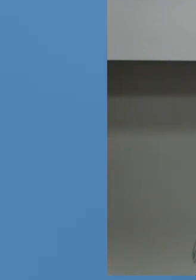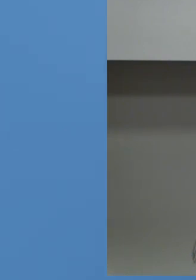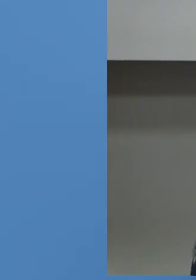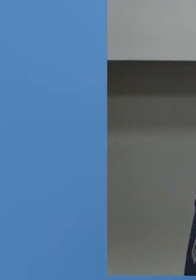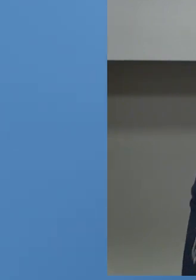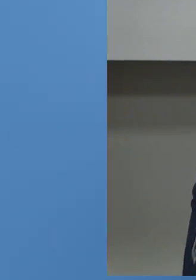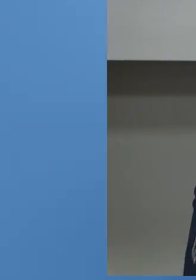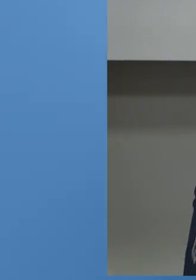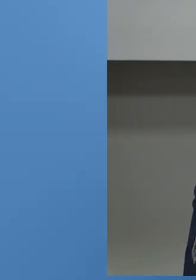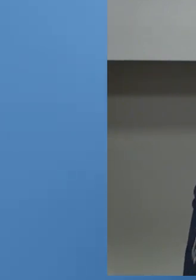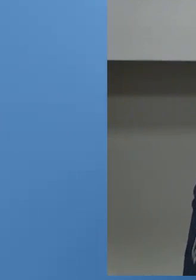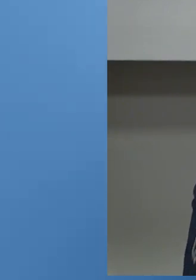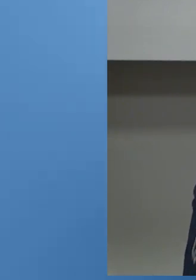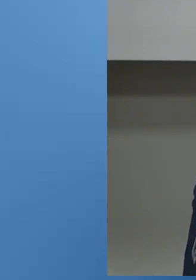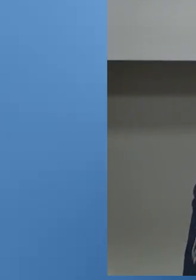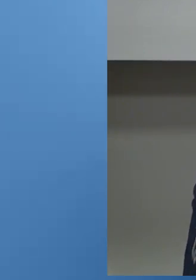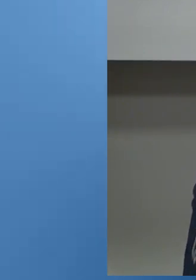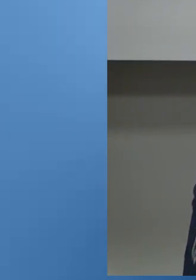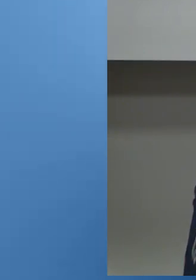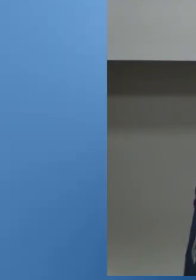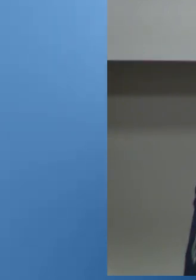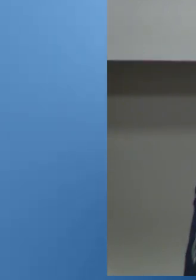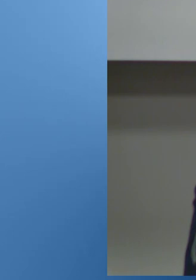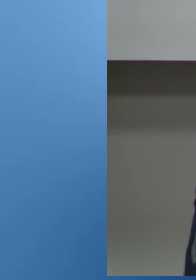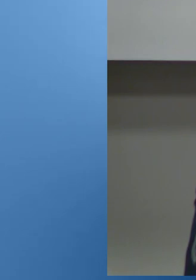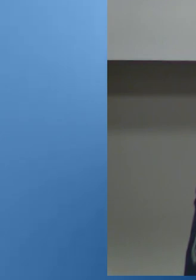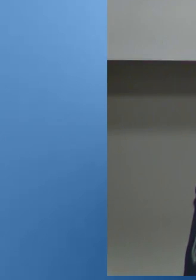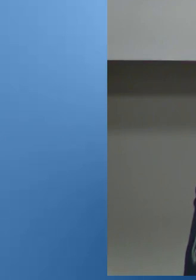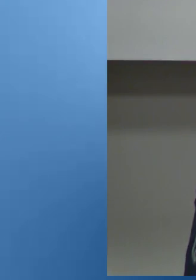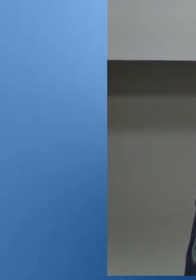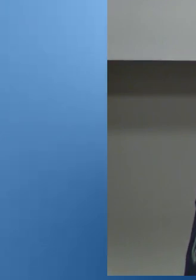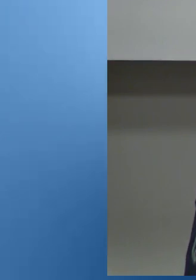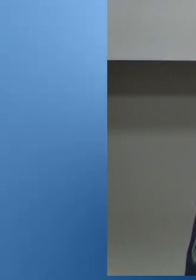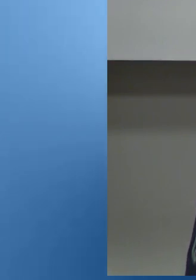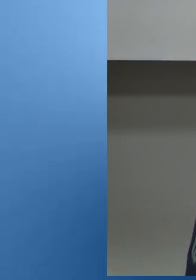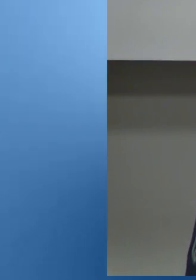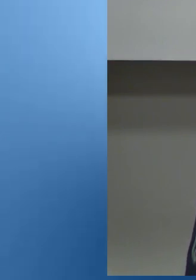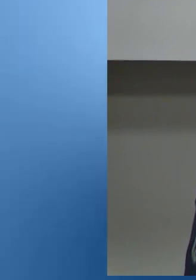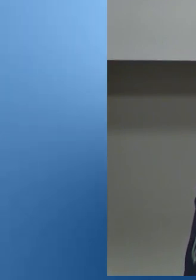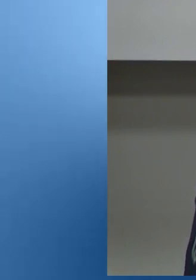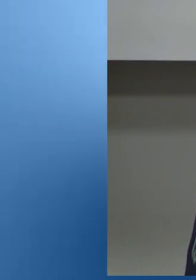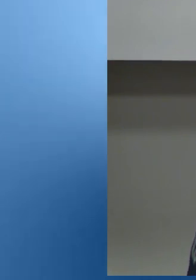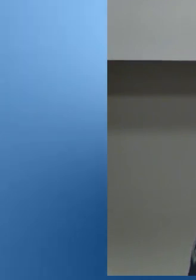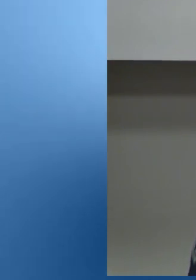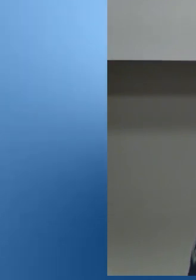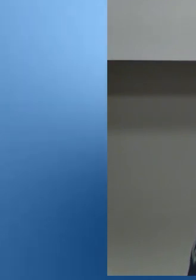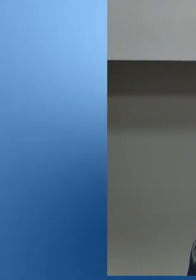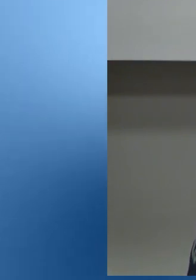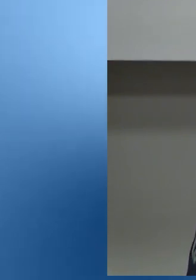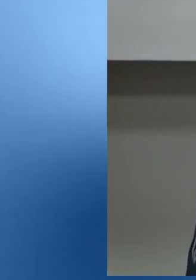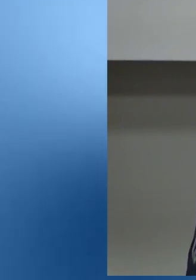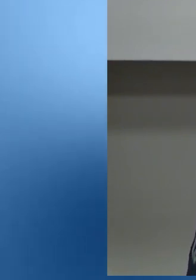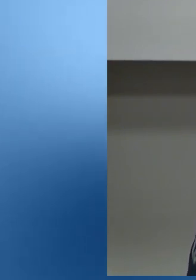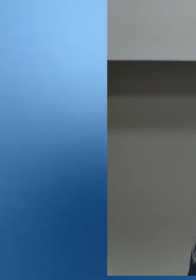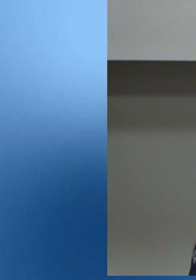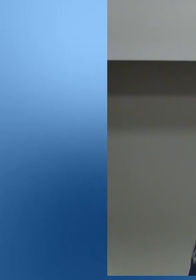Monsieur benrejeb après on va pas passer non plus parce que si on fait les conseils enfin voilà votre point est entendu je n'y réponds pas j'en